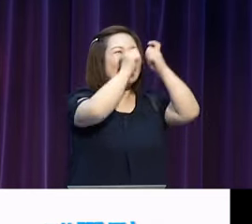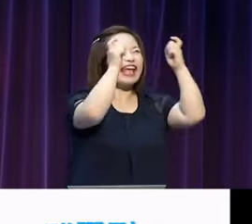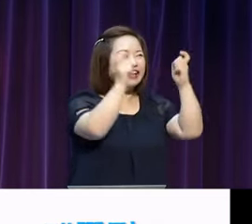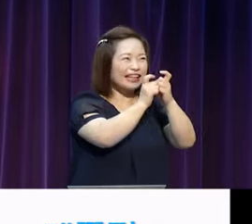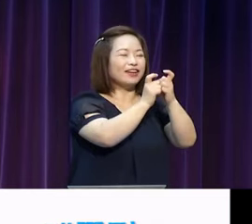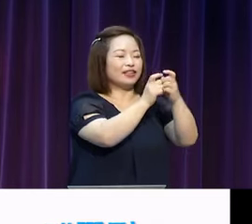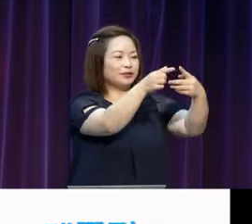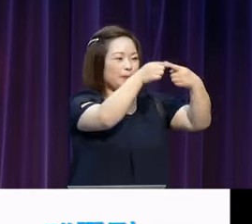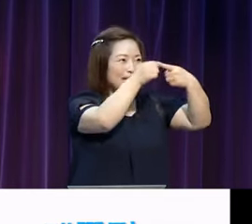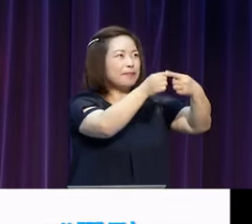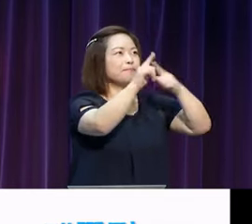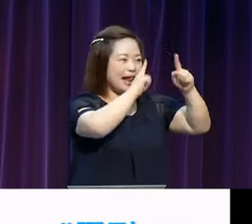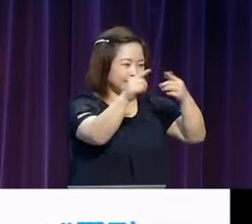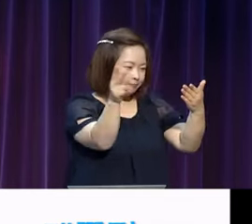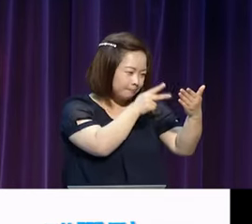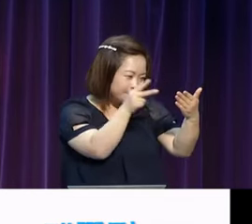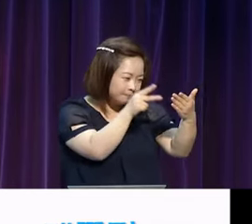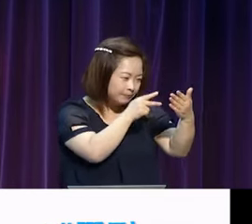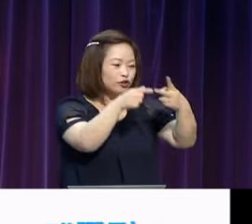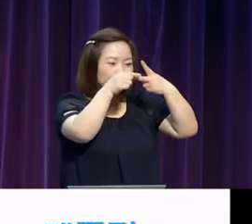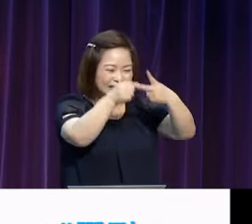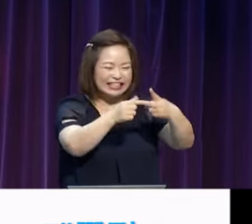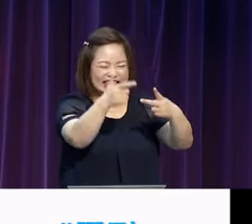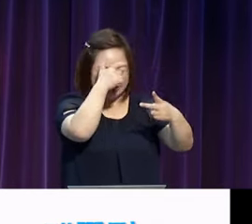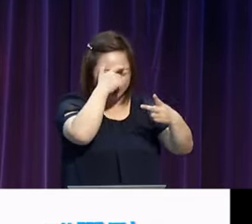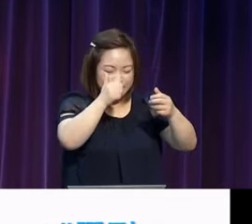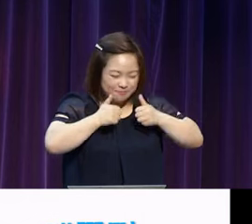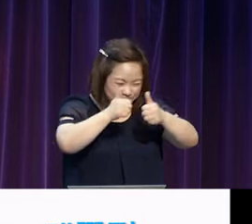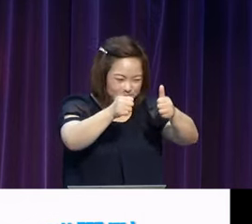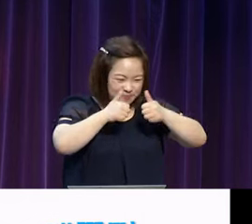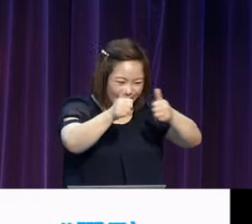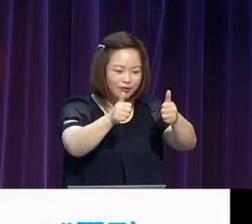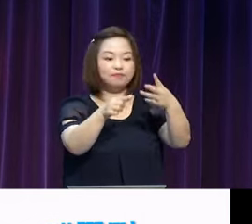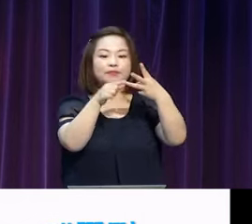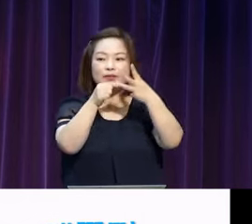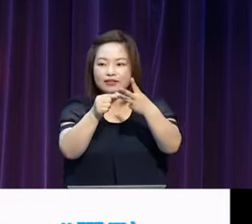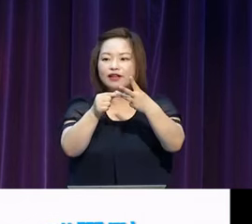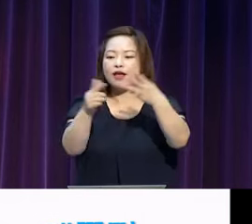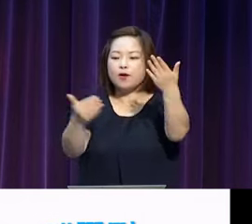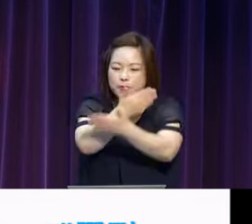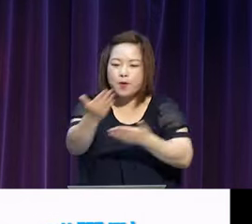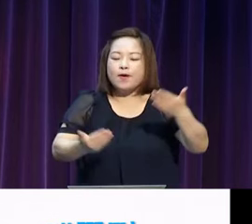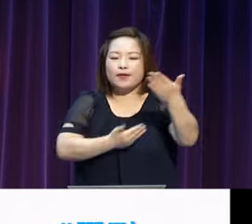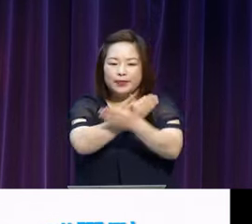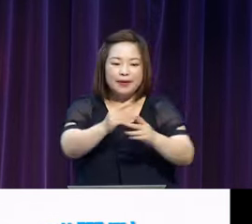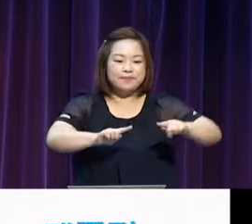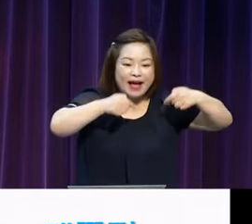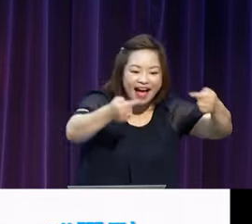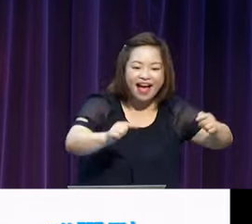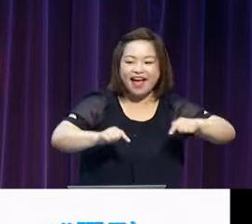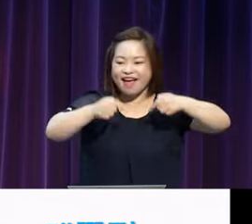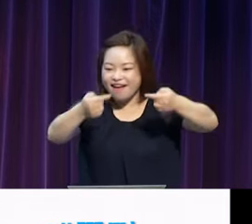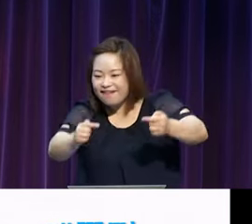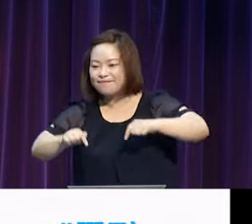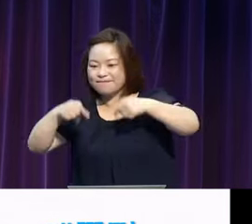가까이 하고 그 다음에 구원받은 사람들끼리 모여서 교제를 정상적으로 할